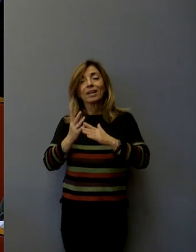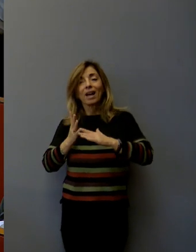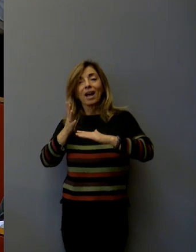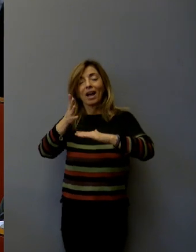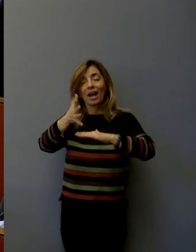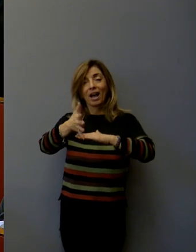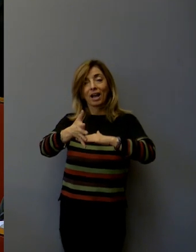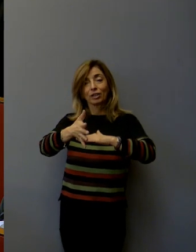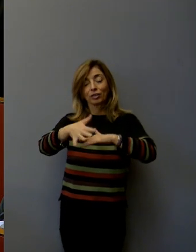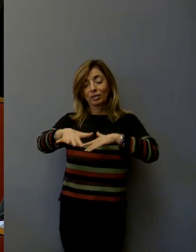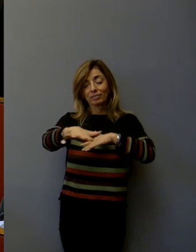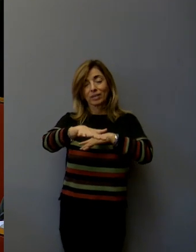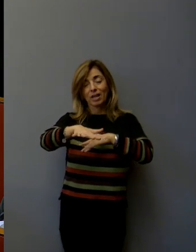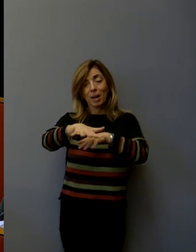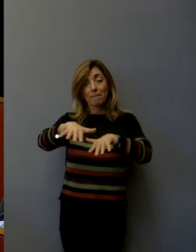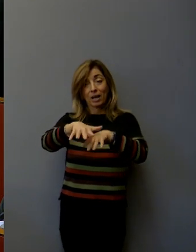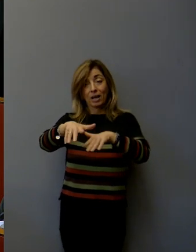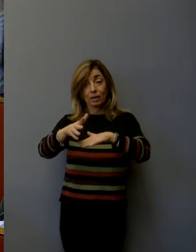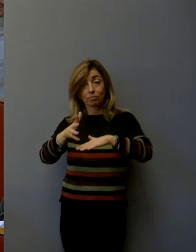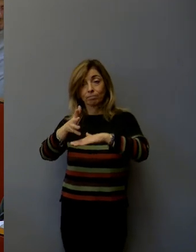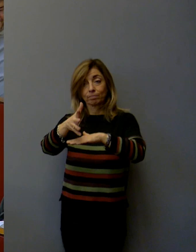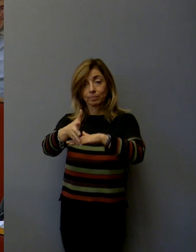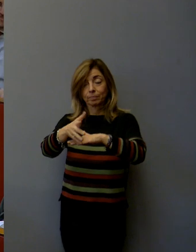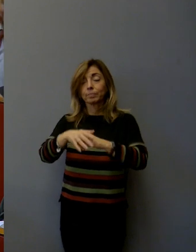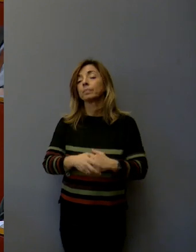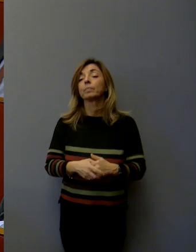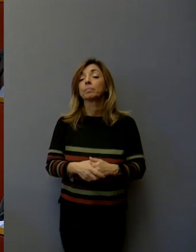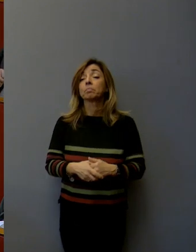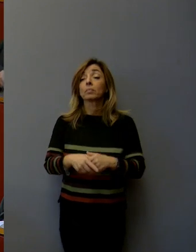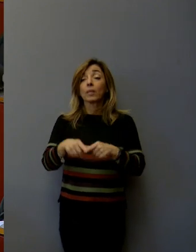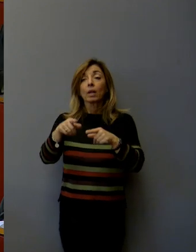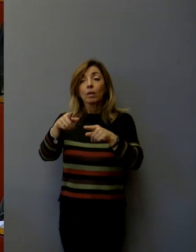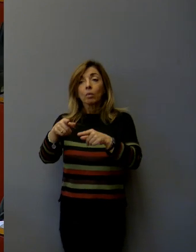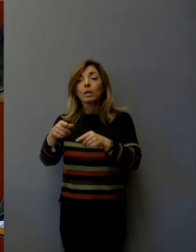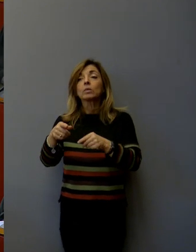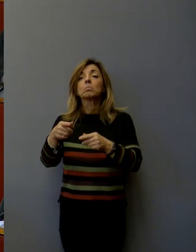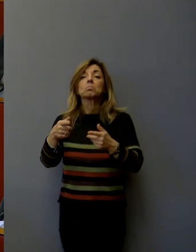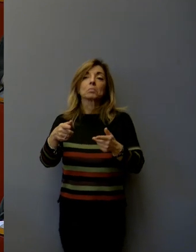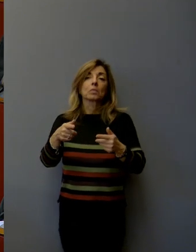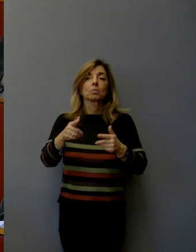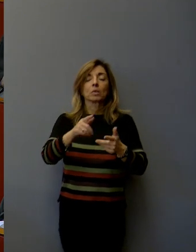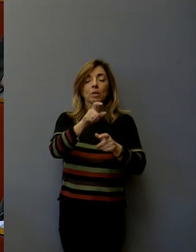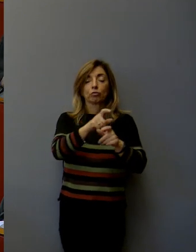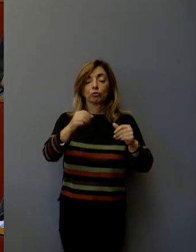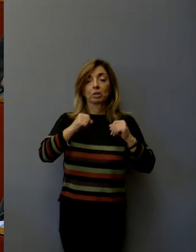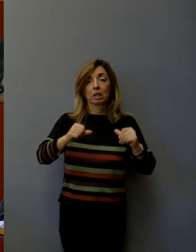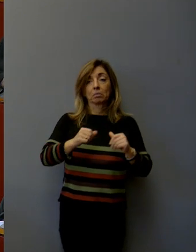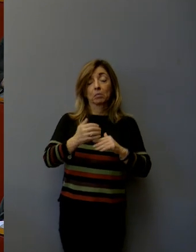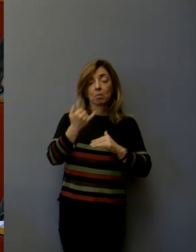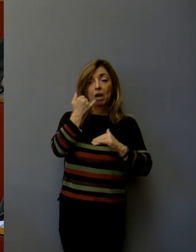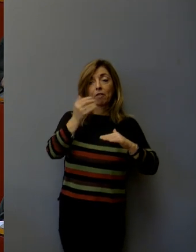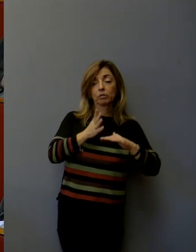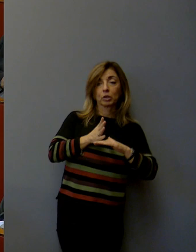di questo parco questo restituirebbe il parco ai cittadini e ripeto in un'ottica di marketing